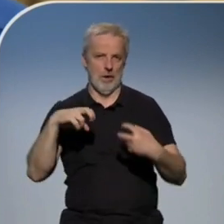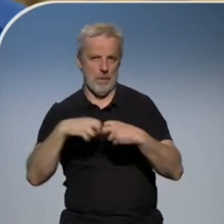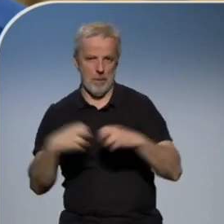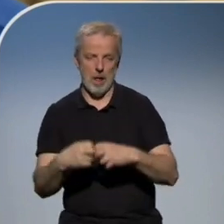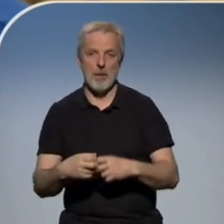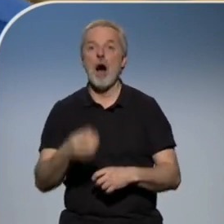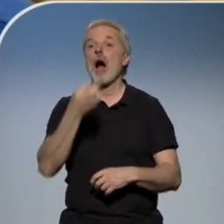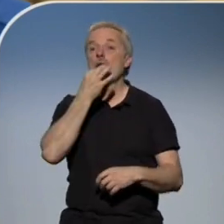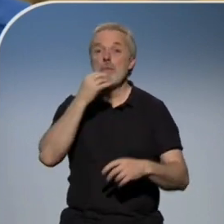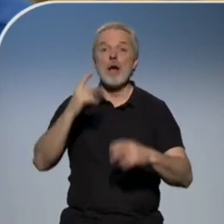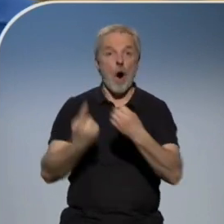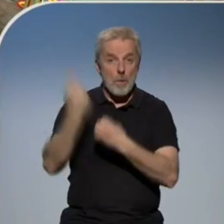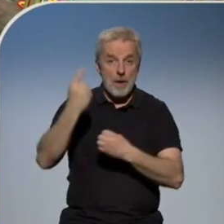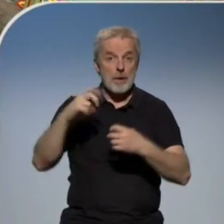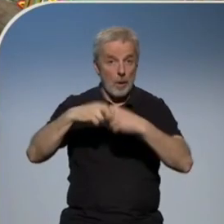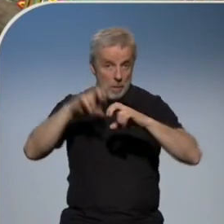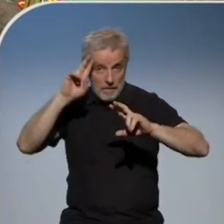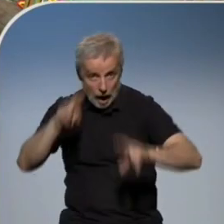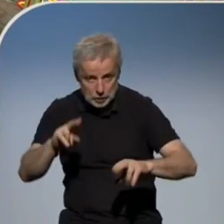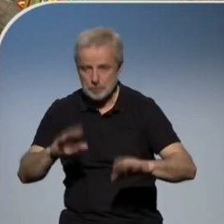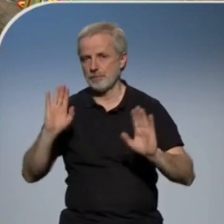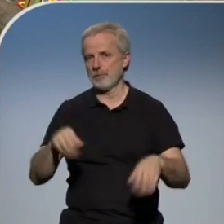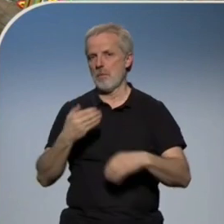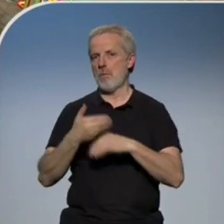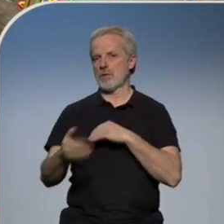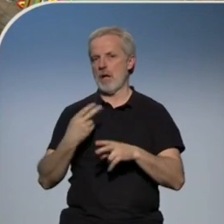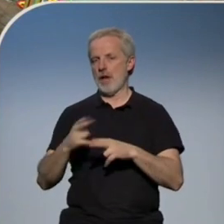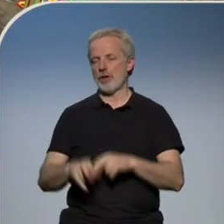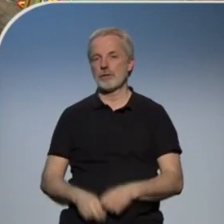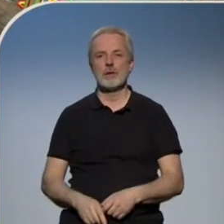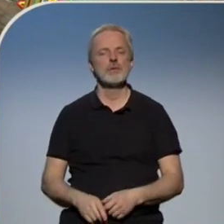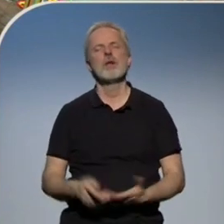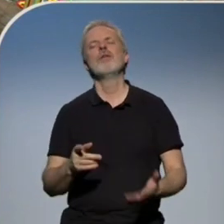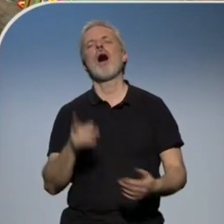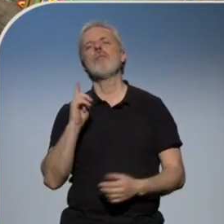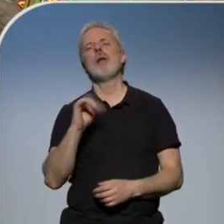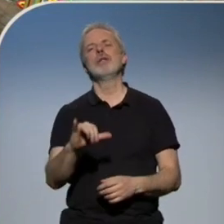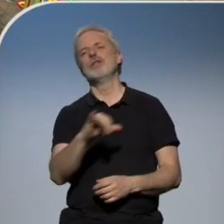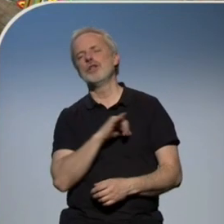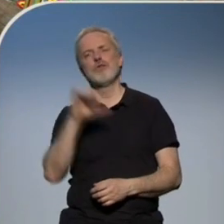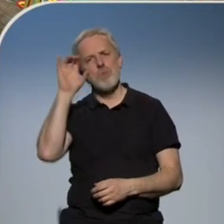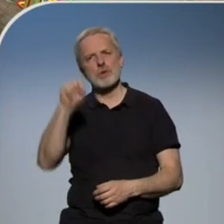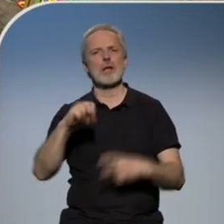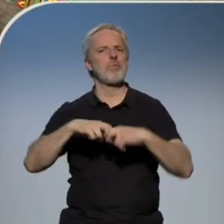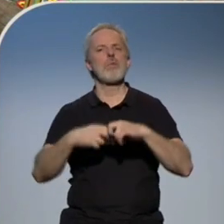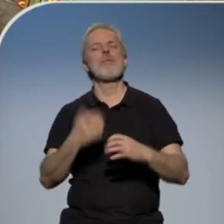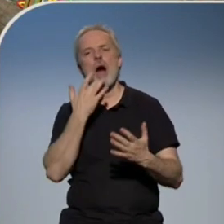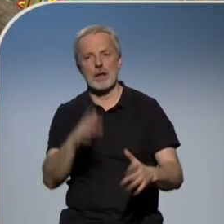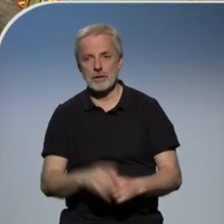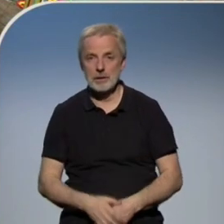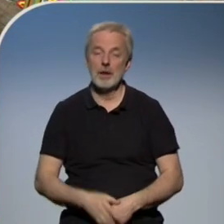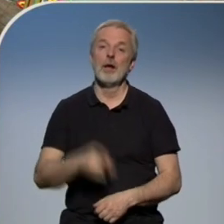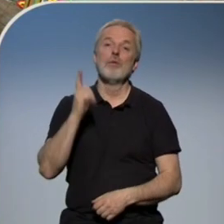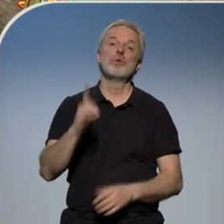vážné problémy a to už je opravdu pozdě. Co bychom teda měli dělat dřív? Jak bychom měli být pozorní k tomu, co prožíváme? A zastavit